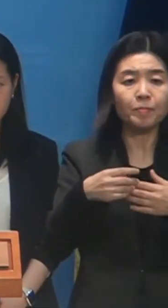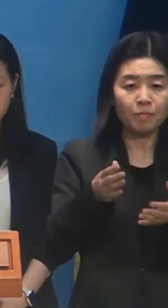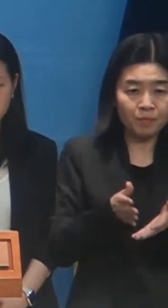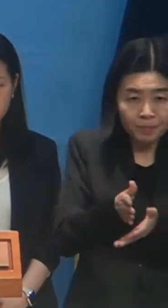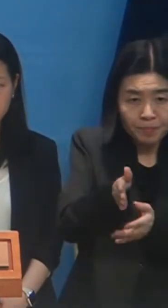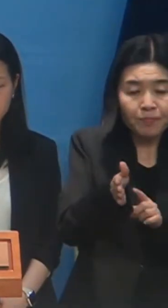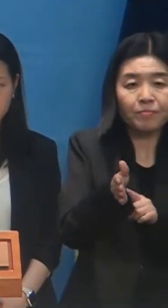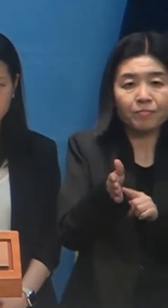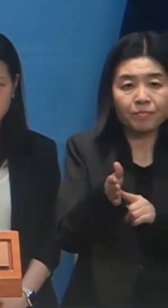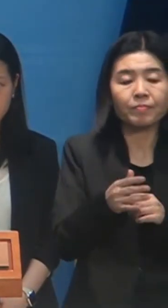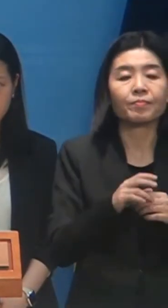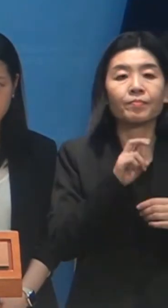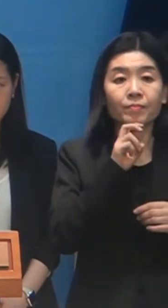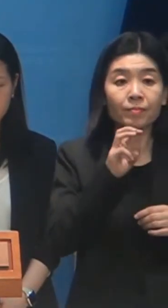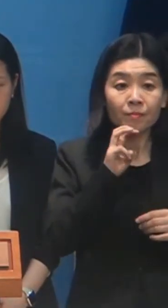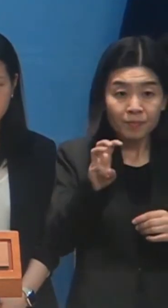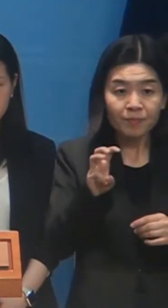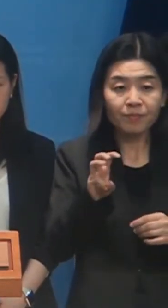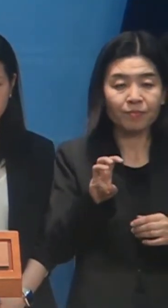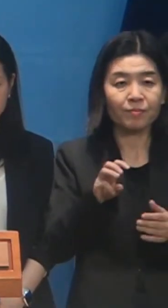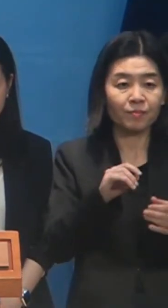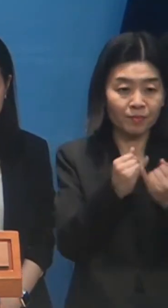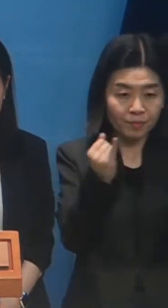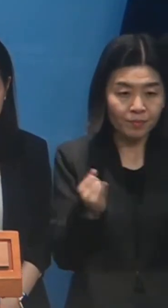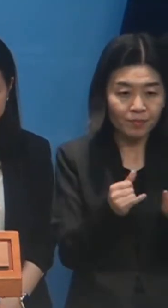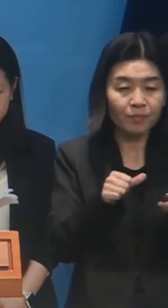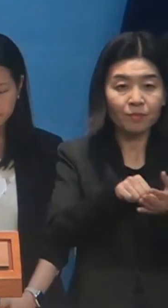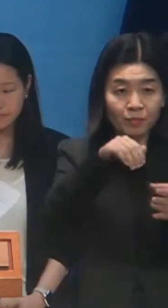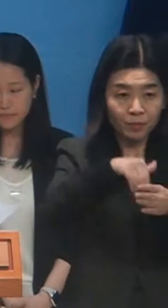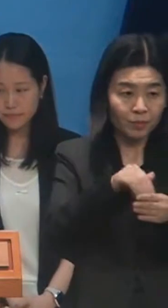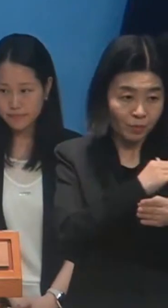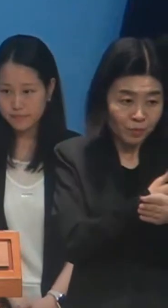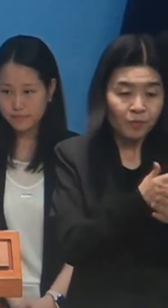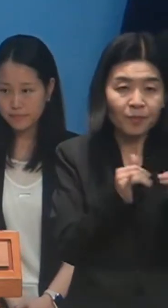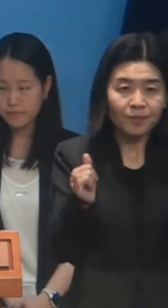유권자들의 지지선언 성명서를 낭독해 주시겠습니다.